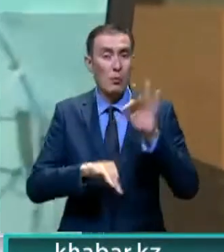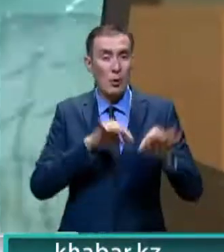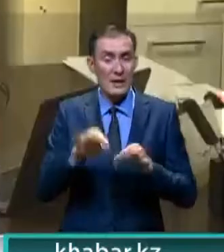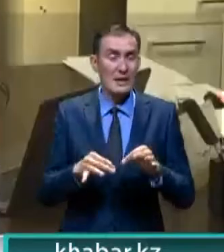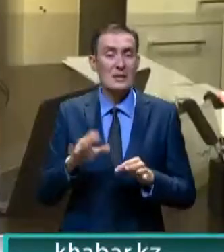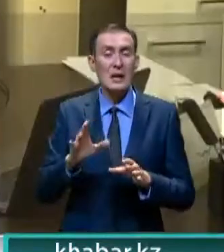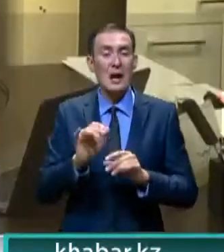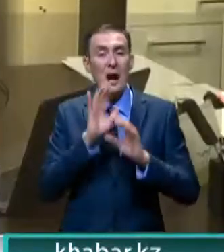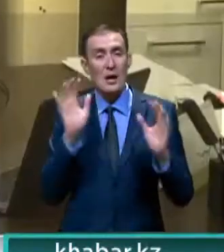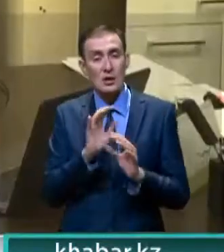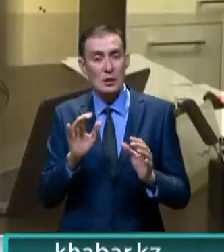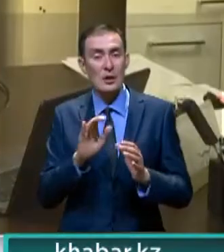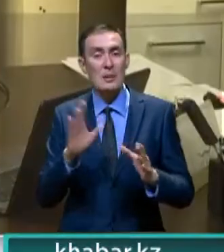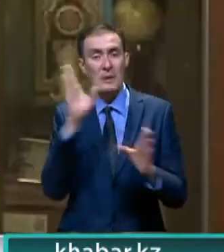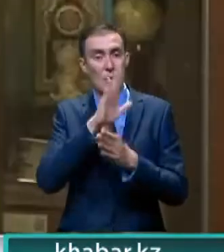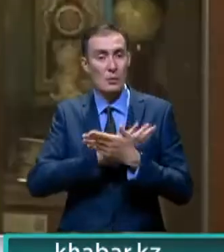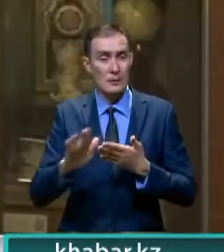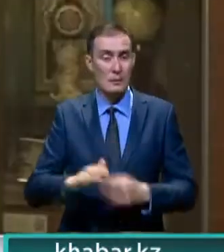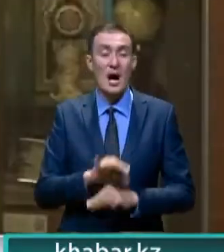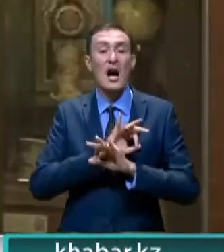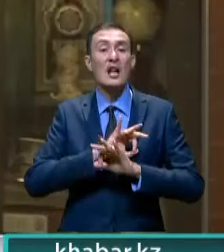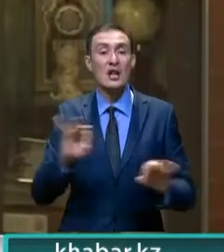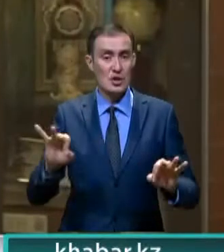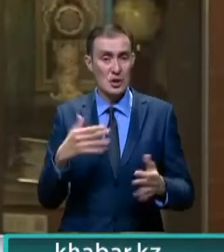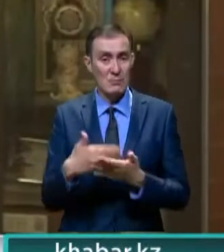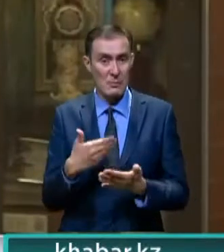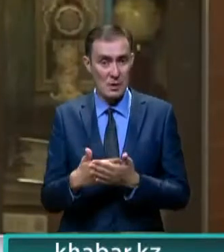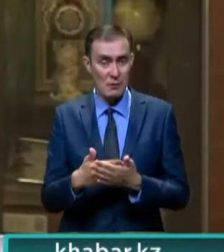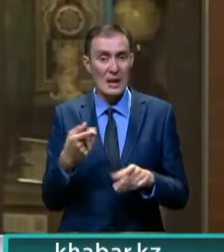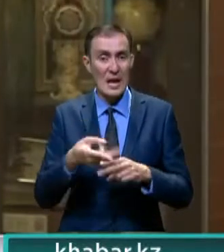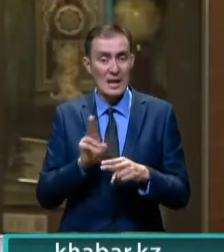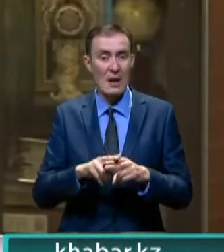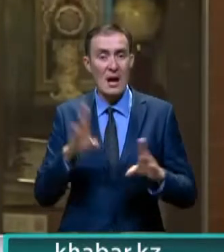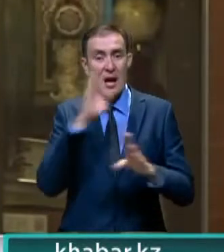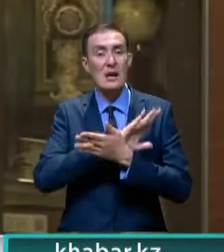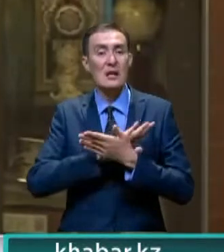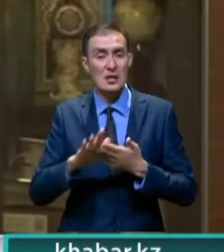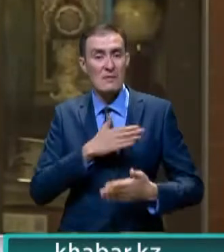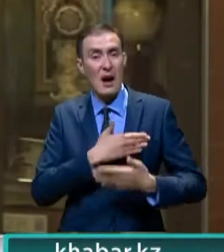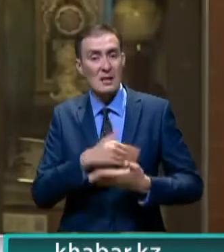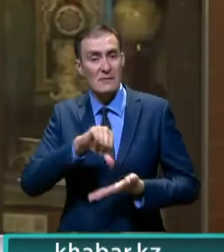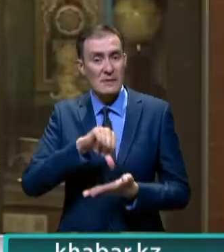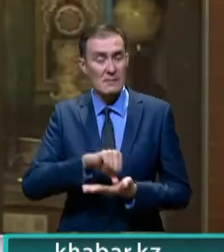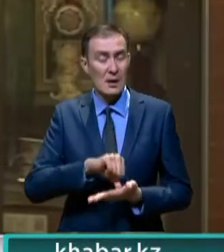связанные с охраной окружающей среды. Это отличный пример вот именно вот этого экологического активизма.